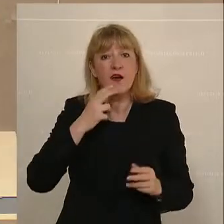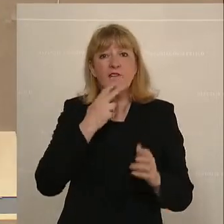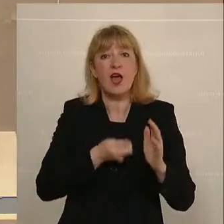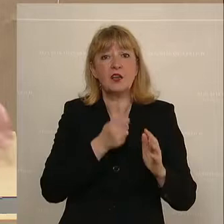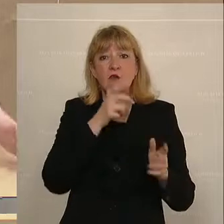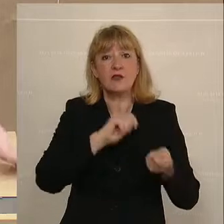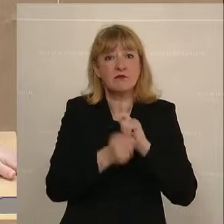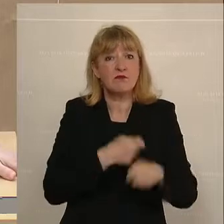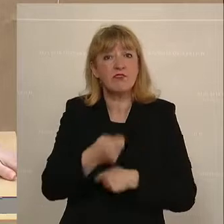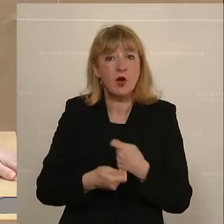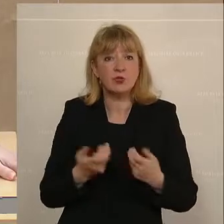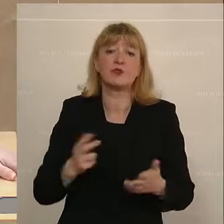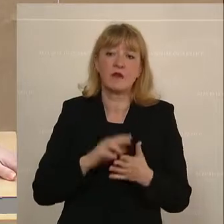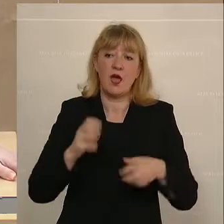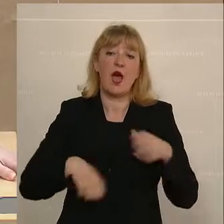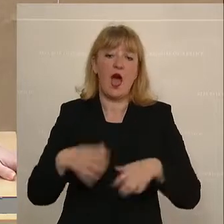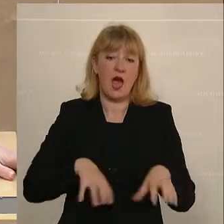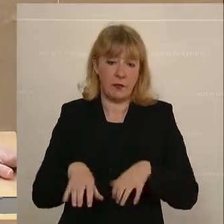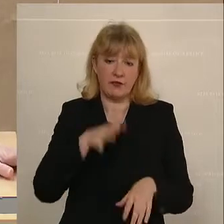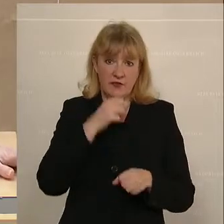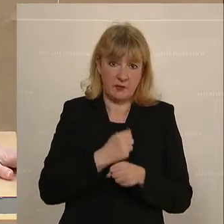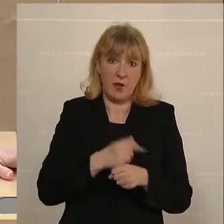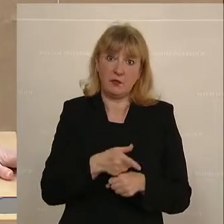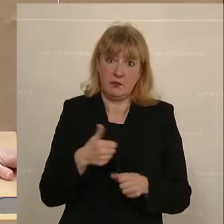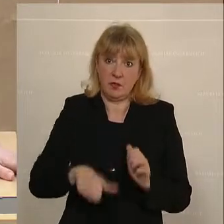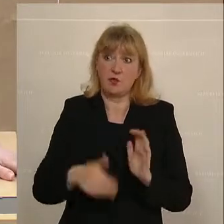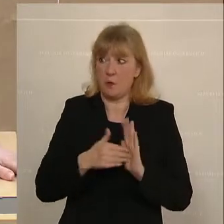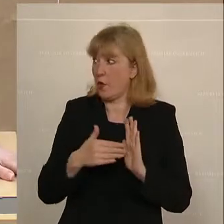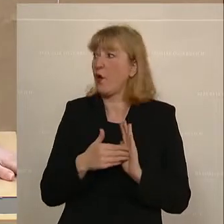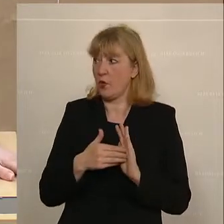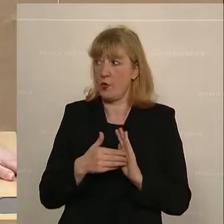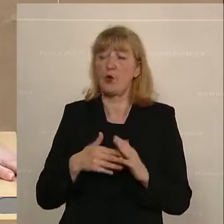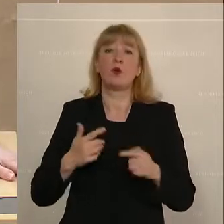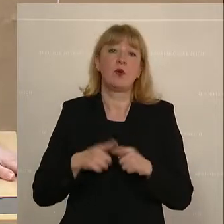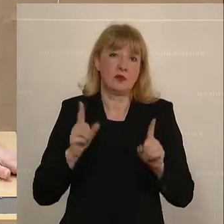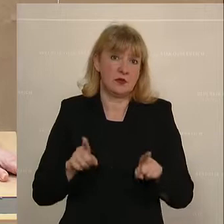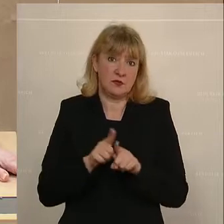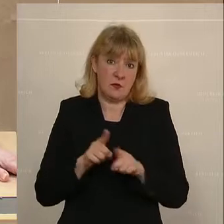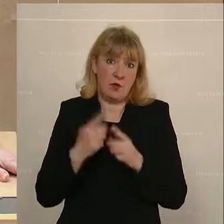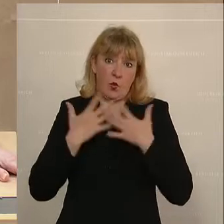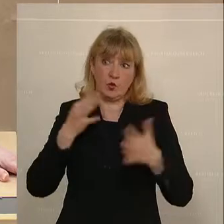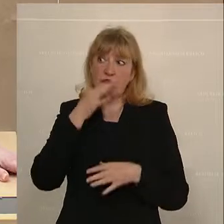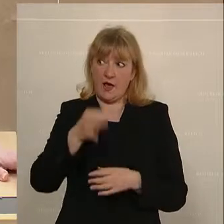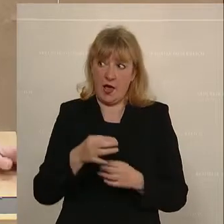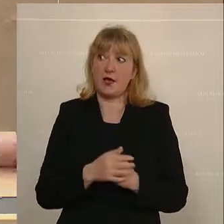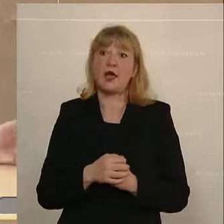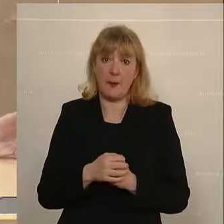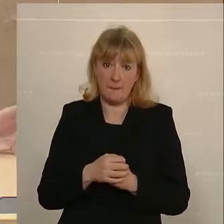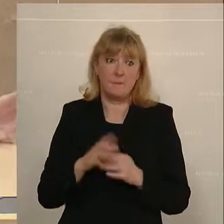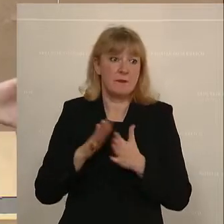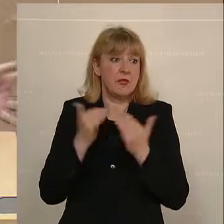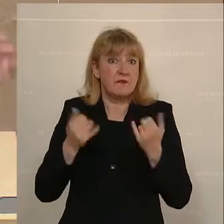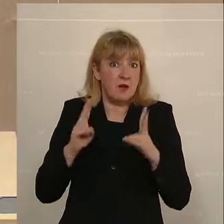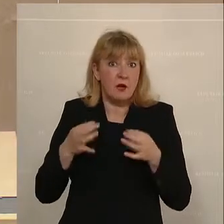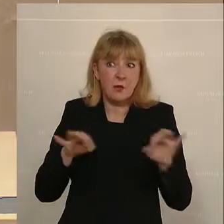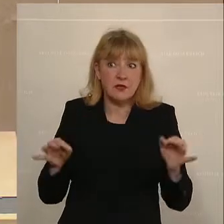tauschen? Es werden die Arbeiter und Arbeiterinnen sein, die wir dazu brauchen. Und wo ebenfalls die große Frage ist, wie kann sich das ausgehen?